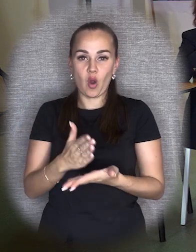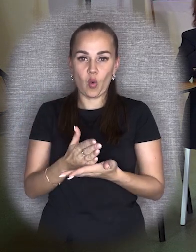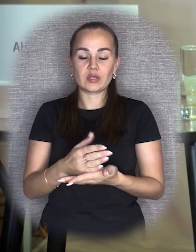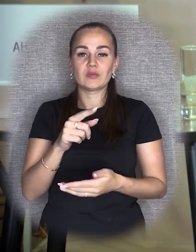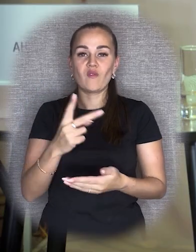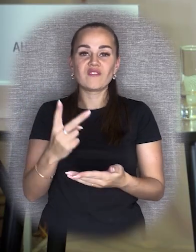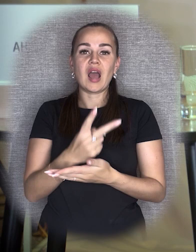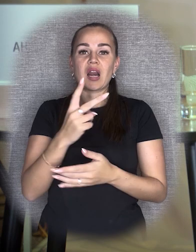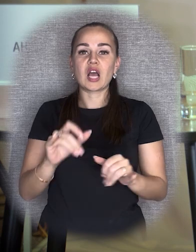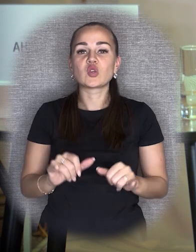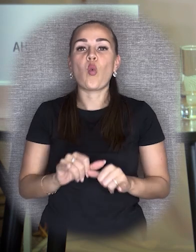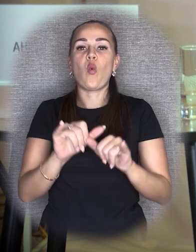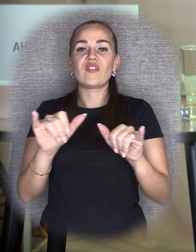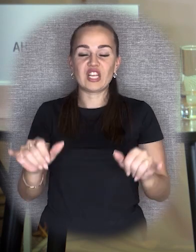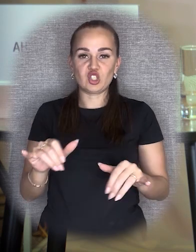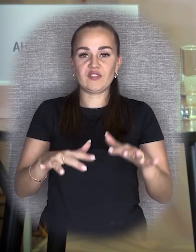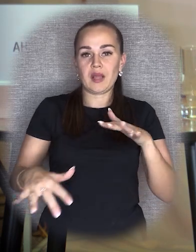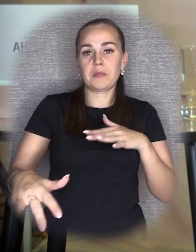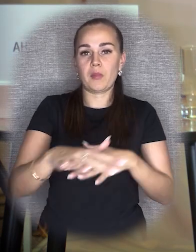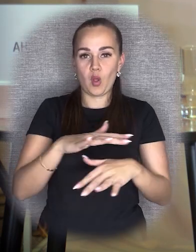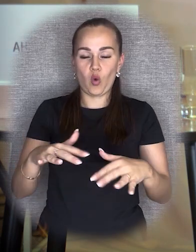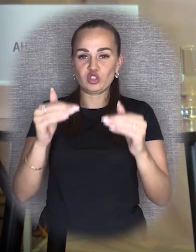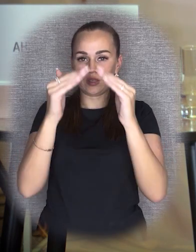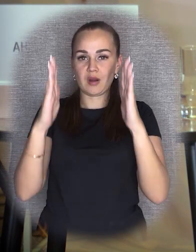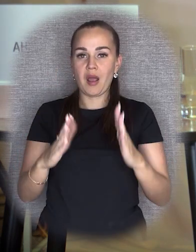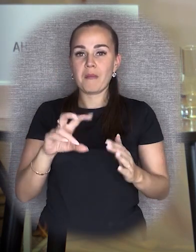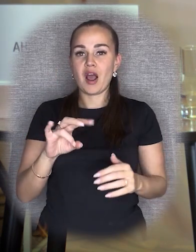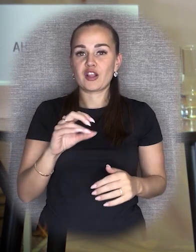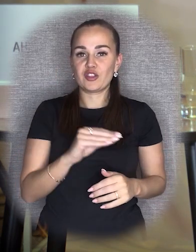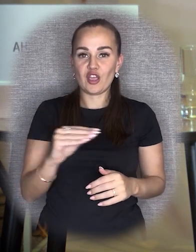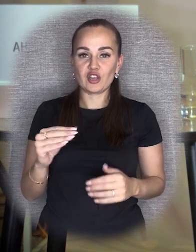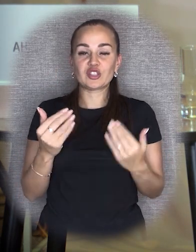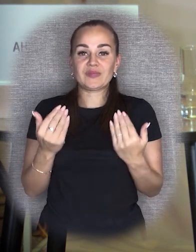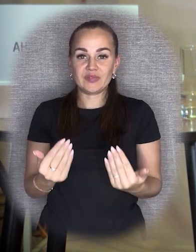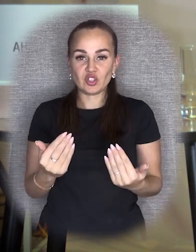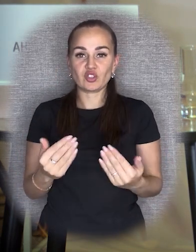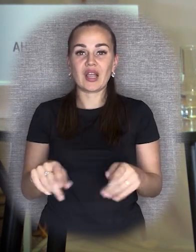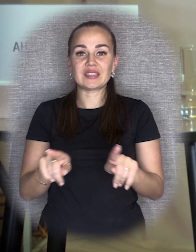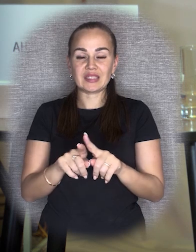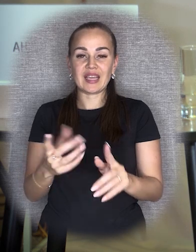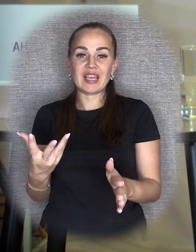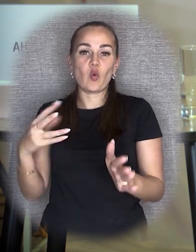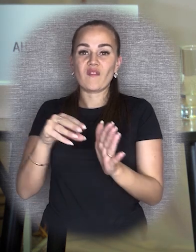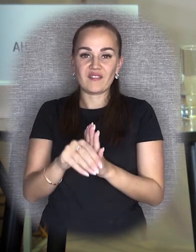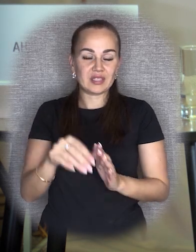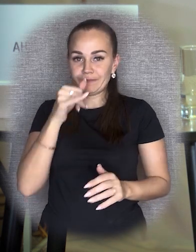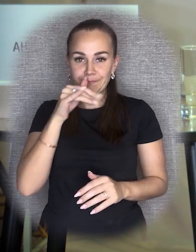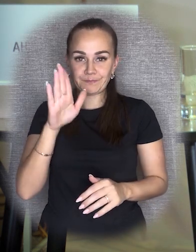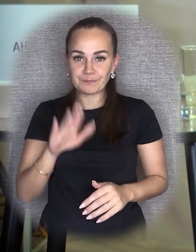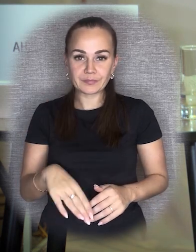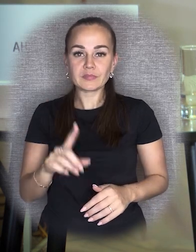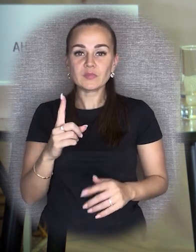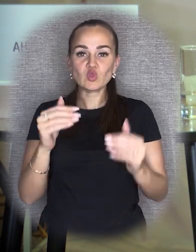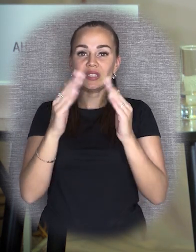раза увеличило экспозиционную площадь манежа. Сейчас представить такие нововведения нам просто невозможно, потому